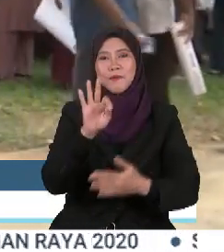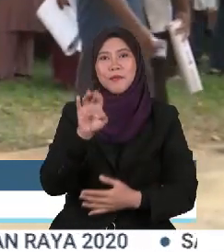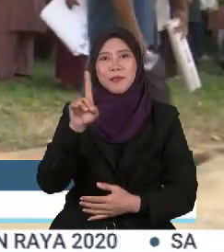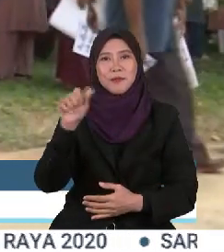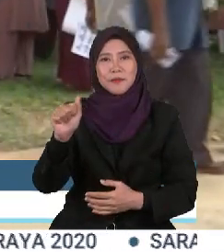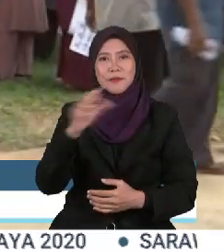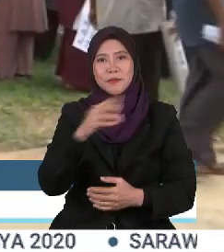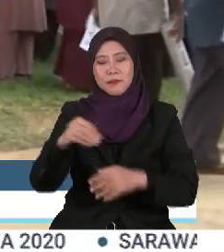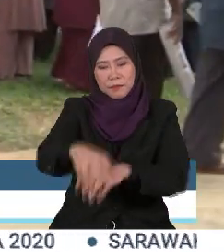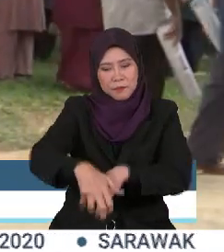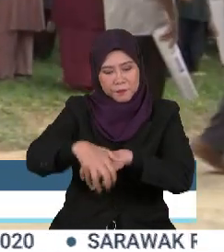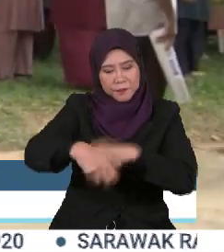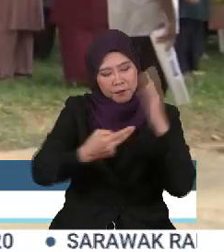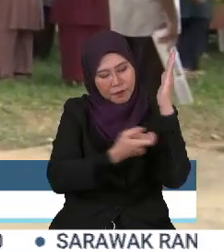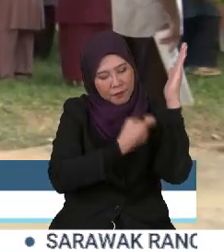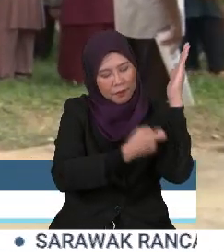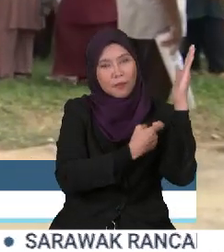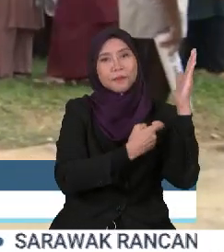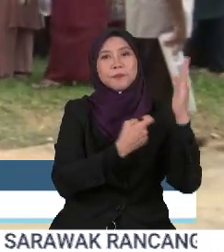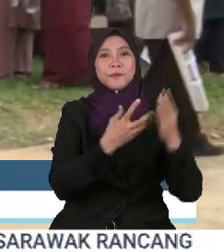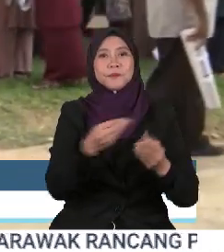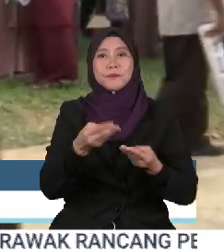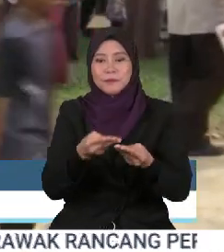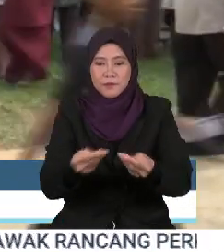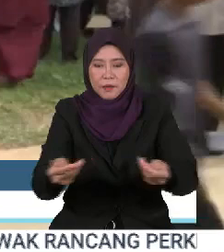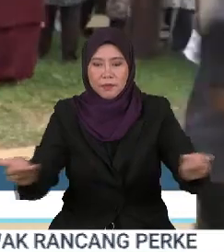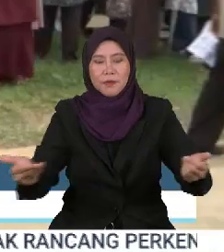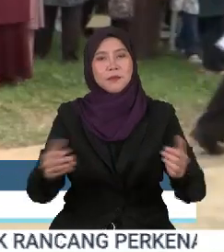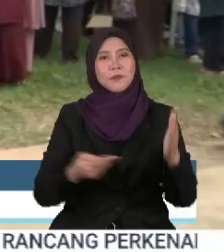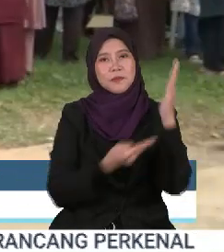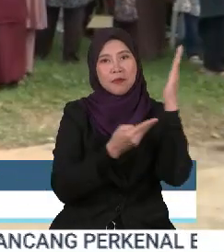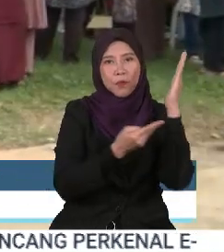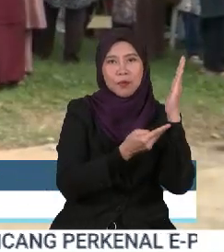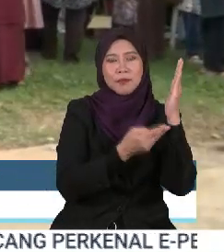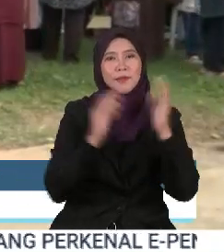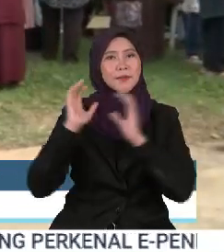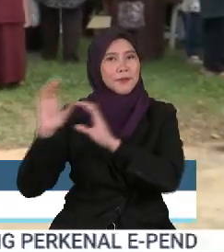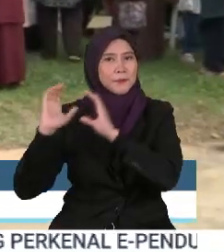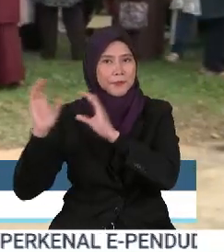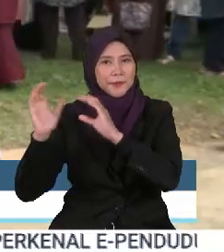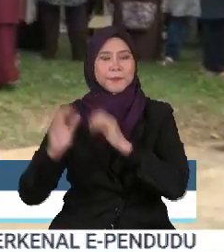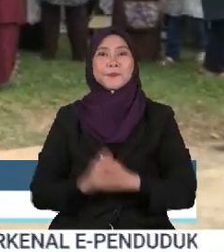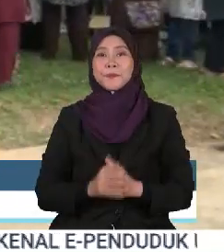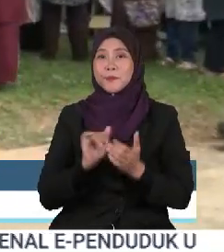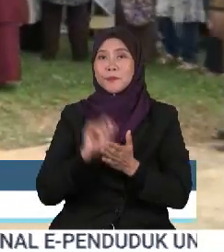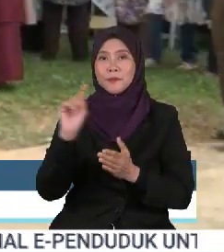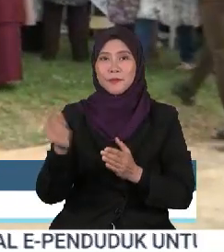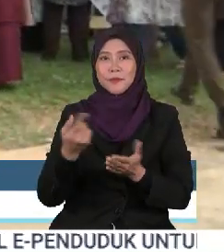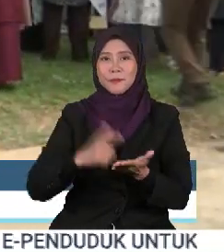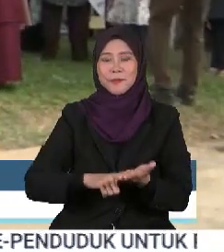membantu penerokan getah beralih tanaman community lain seperti sawit dan juga kelapa jadi itu saja